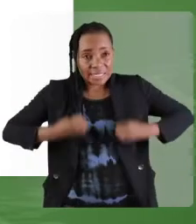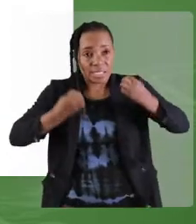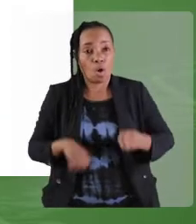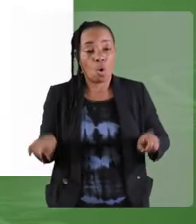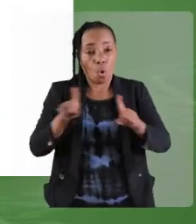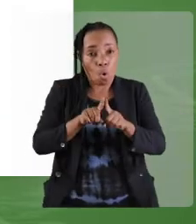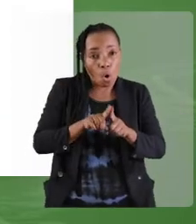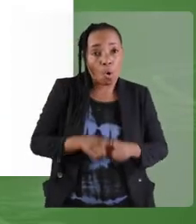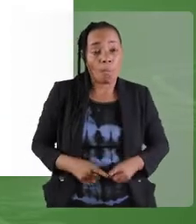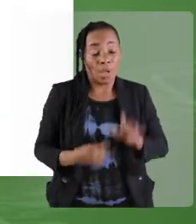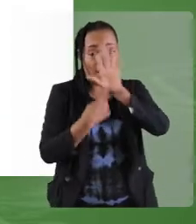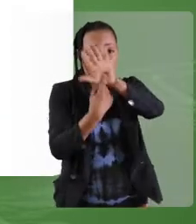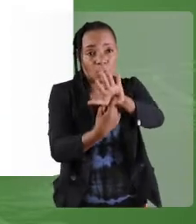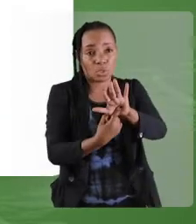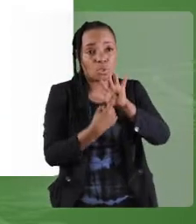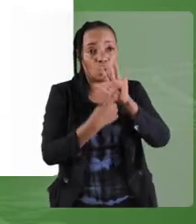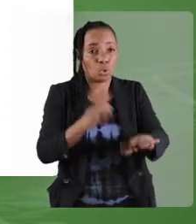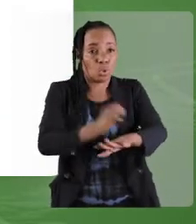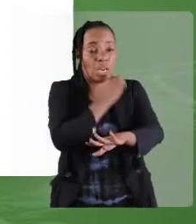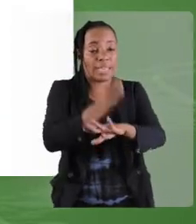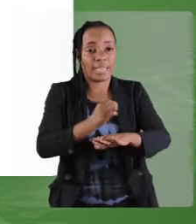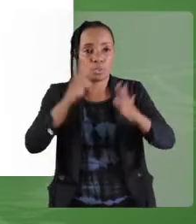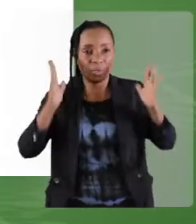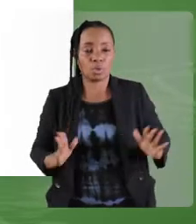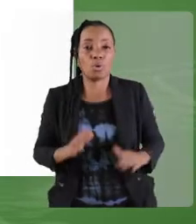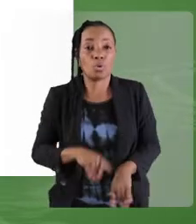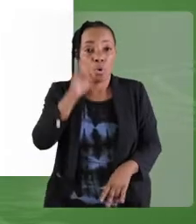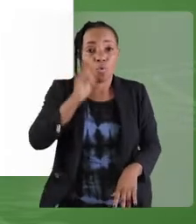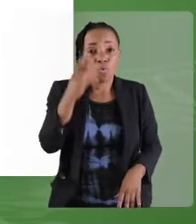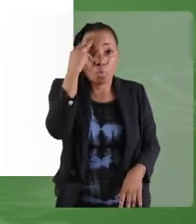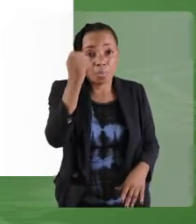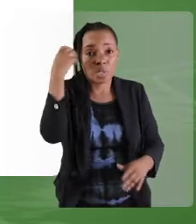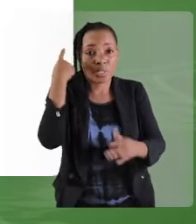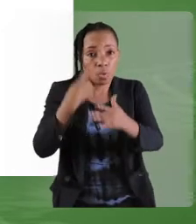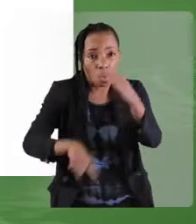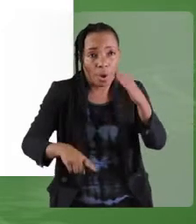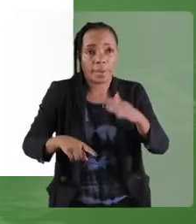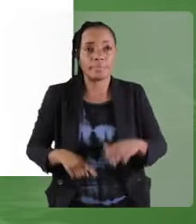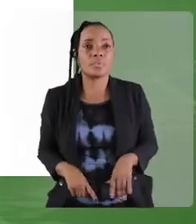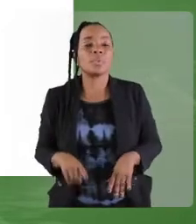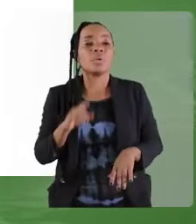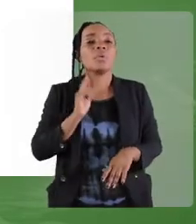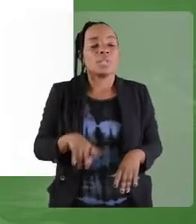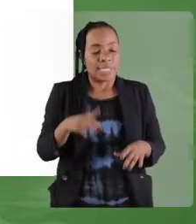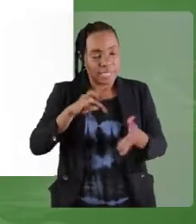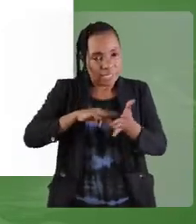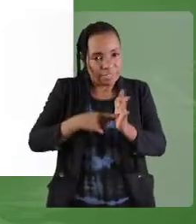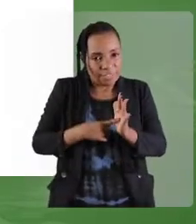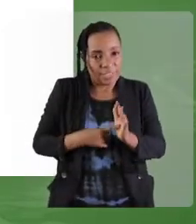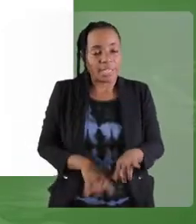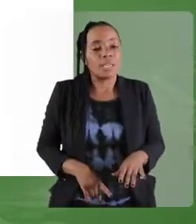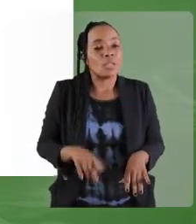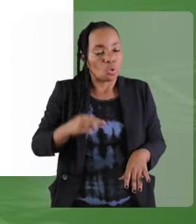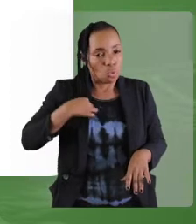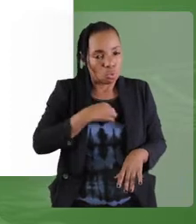l'homme. Que peut-on retenir au plan critique de ce texte de Sartre? Je vais parler de l'intérêt